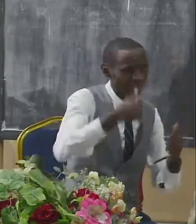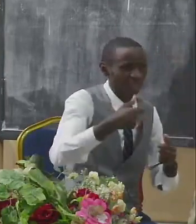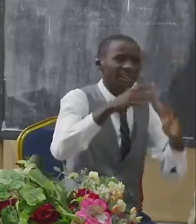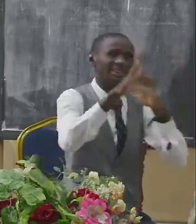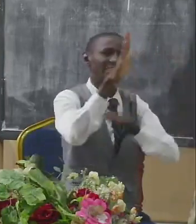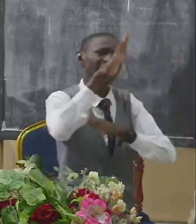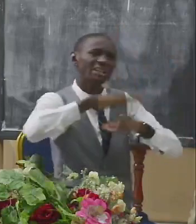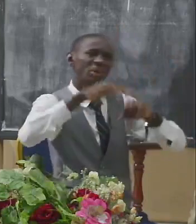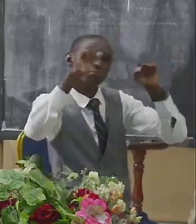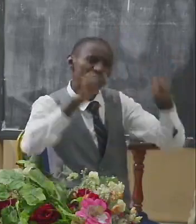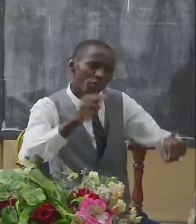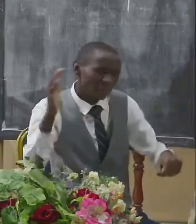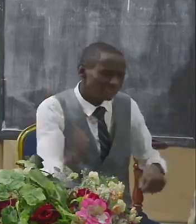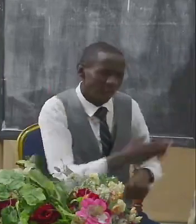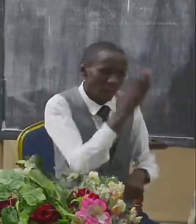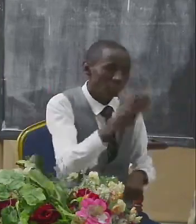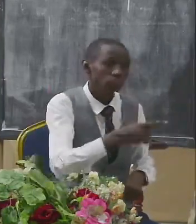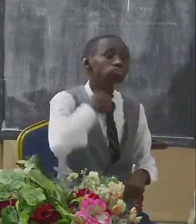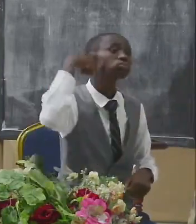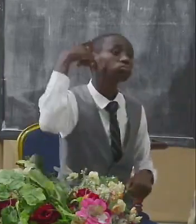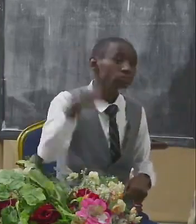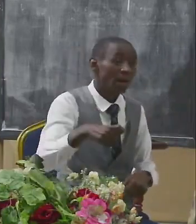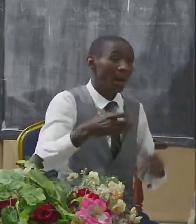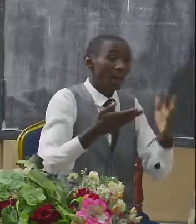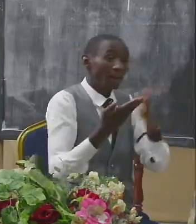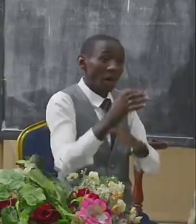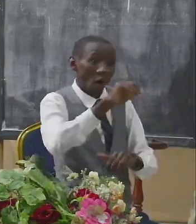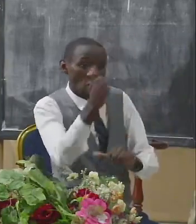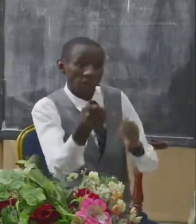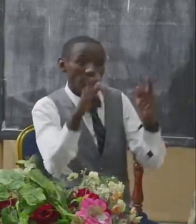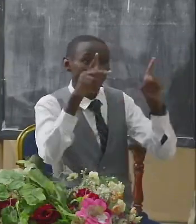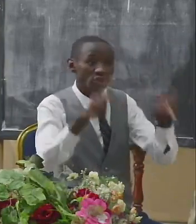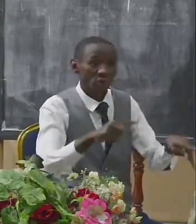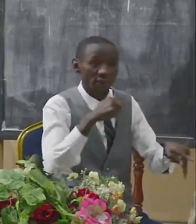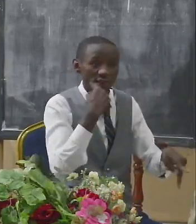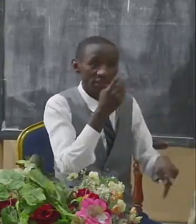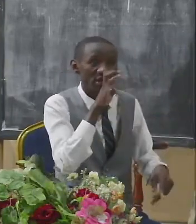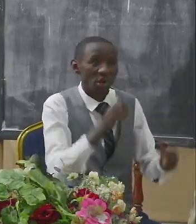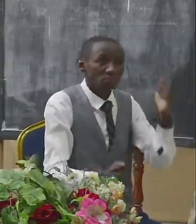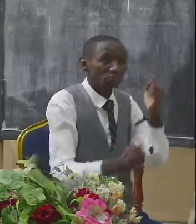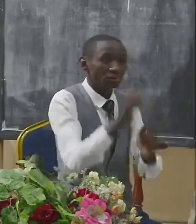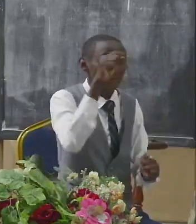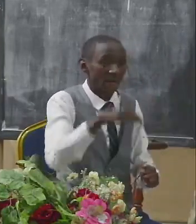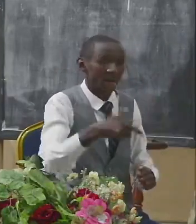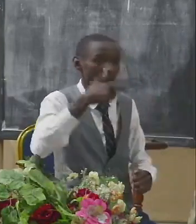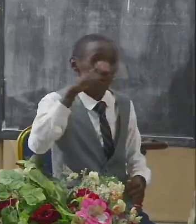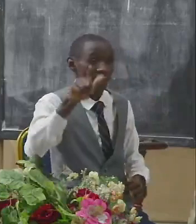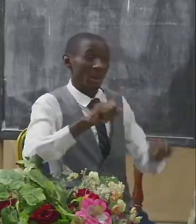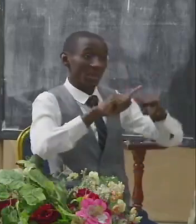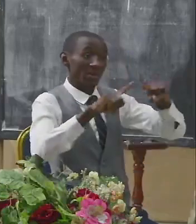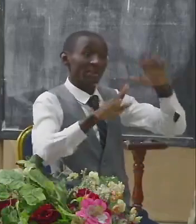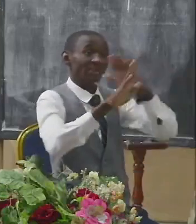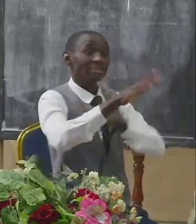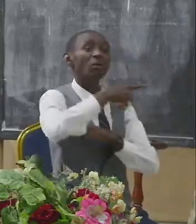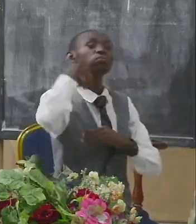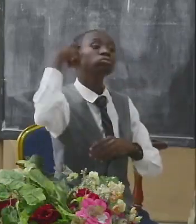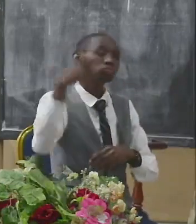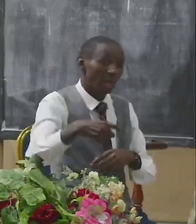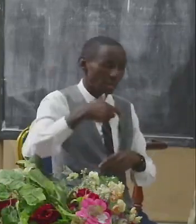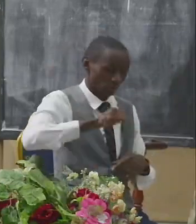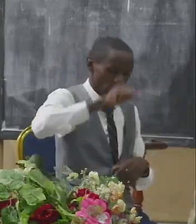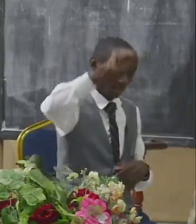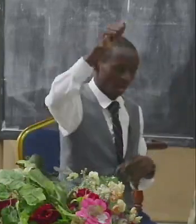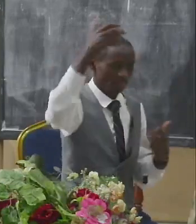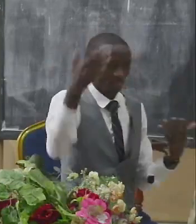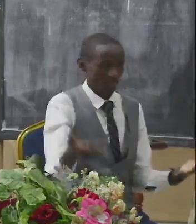pas jurer. Kwa sababu hangeweza kuapa. Par un autre qui est plus grand que lui. Mwingine aliye mkubwa kuliko yeye. Alors il jura par lui-même. Akaapa kwa